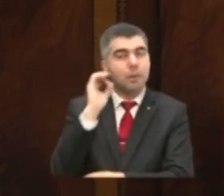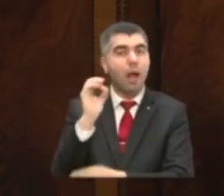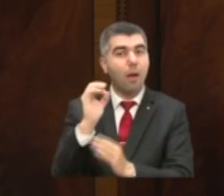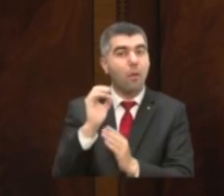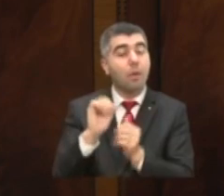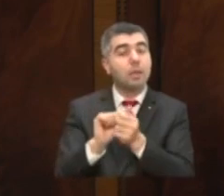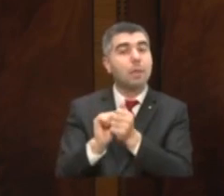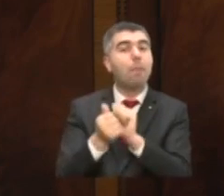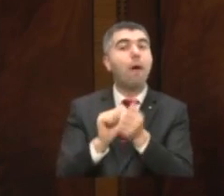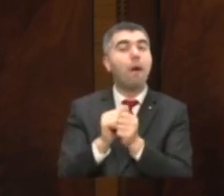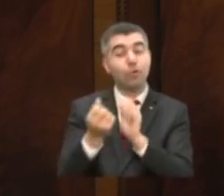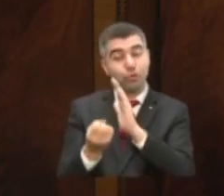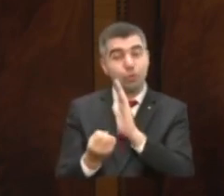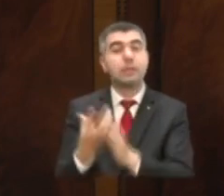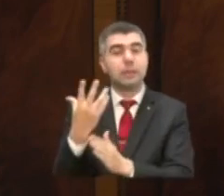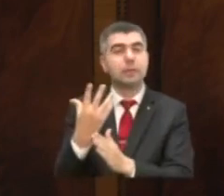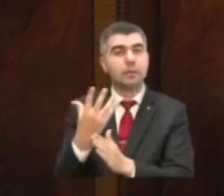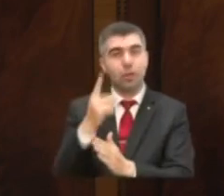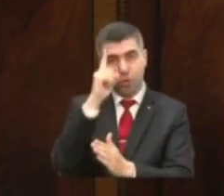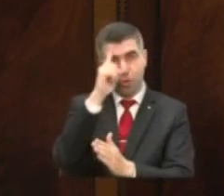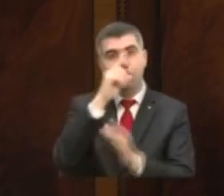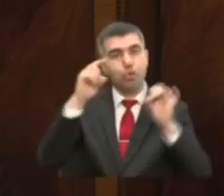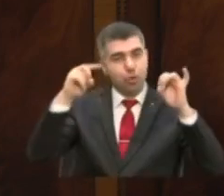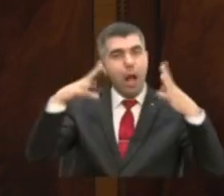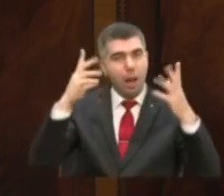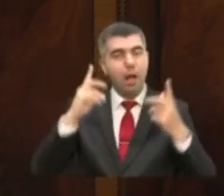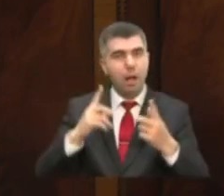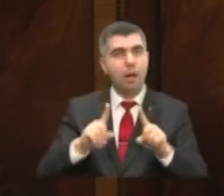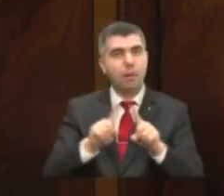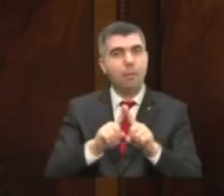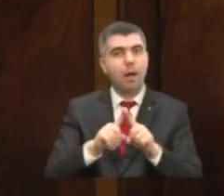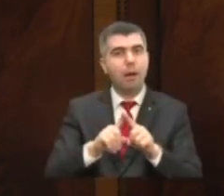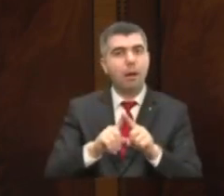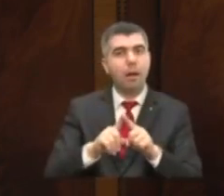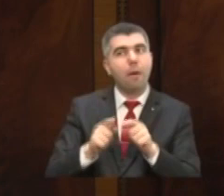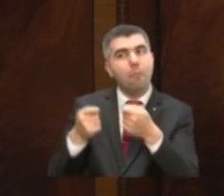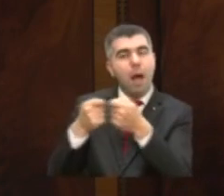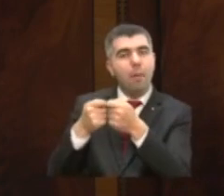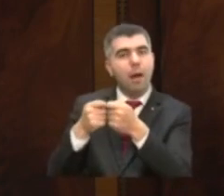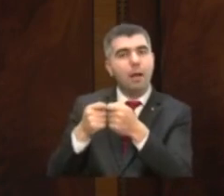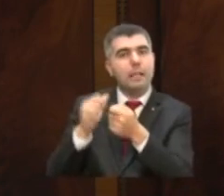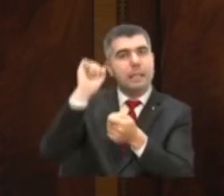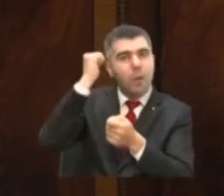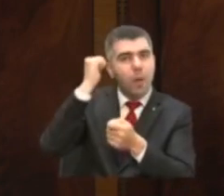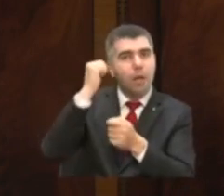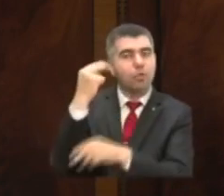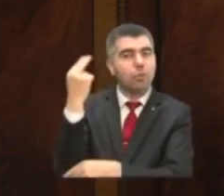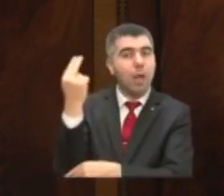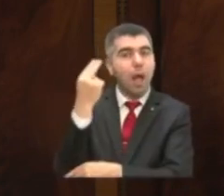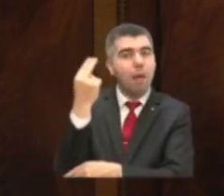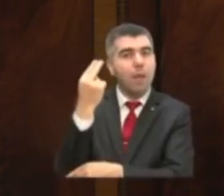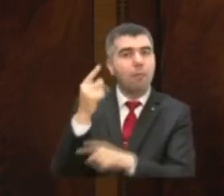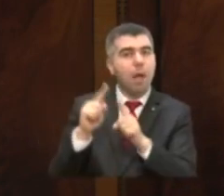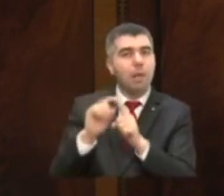للتعليم الرياضي، وغادي يمكننا باش إن شاء الله تكون عندنا بنيات قوية لتكوين أكاديمي